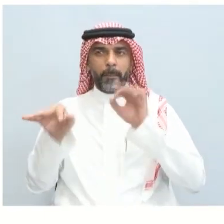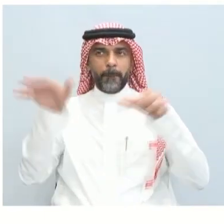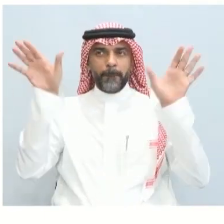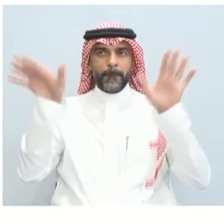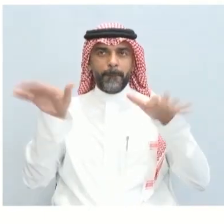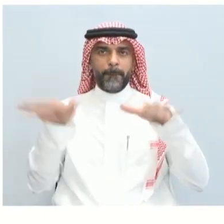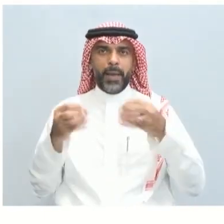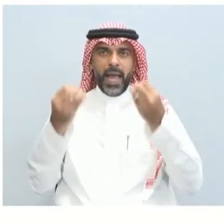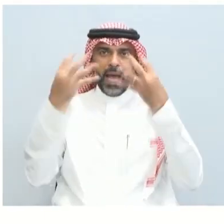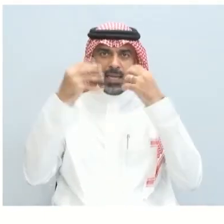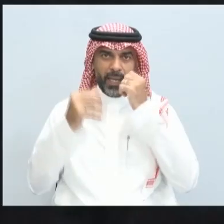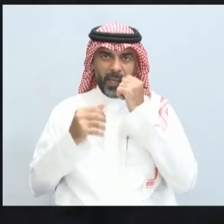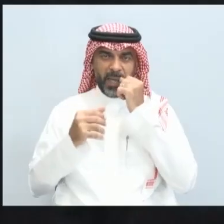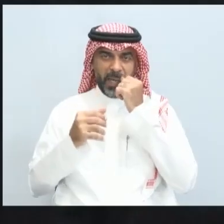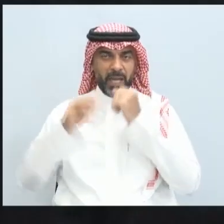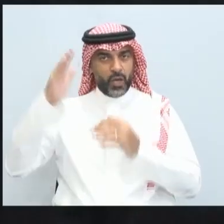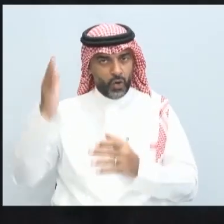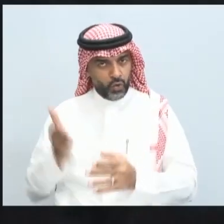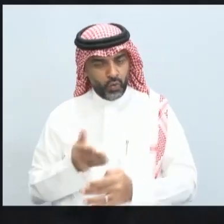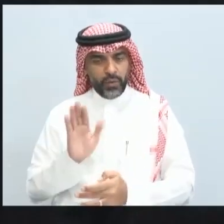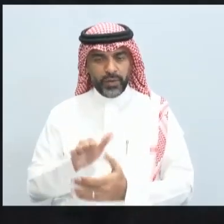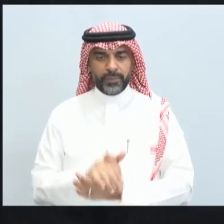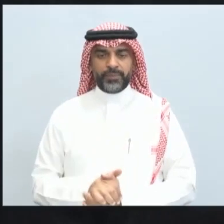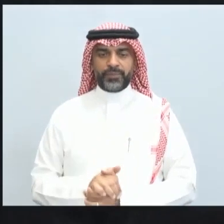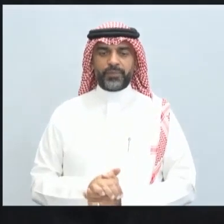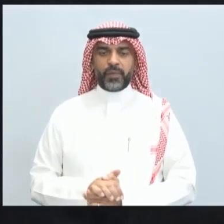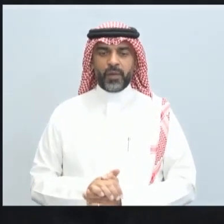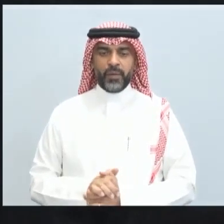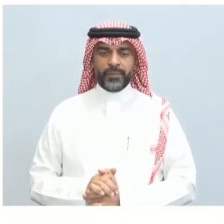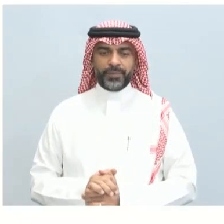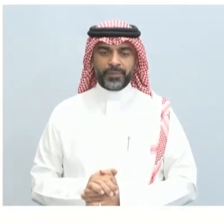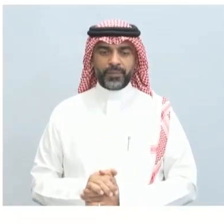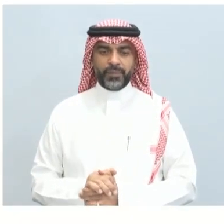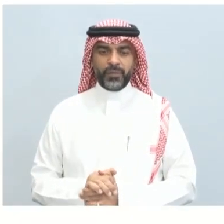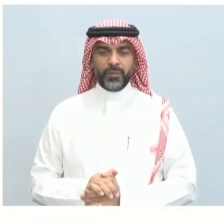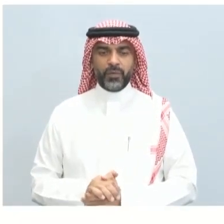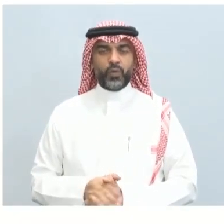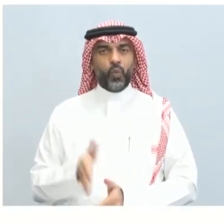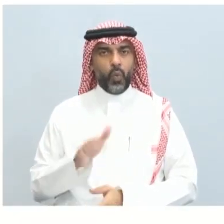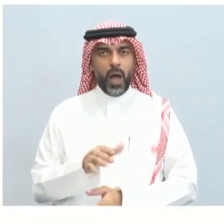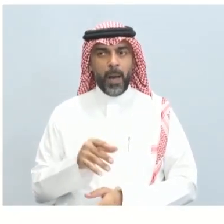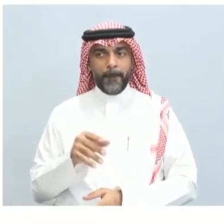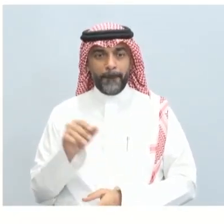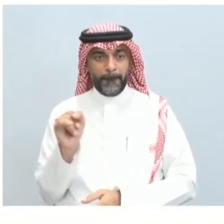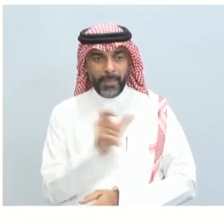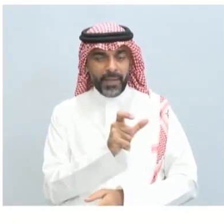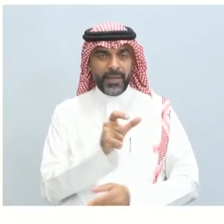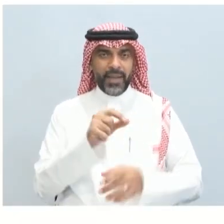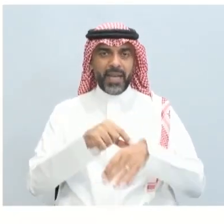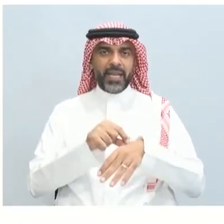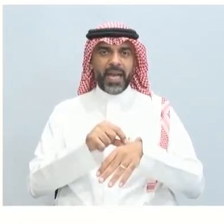رسلا وتناولها الان في اعمال الملائكه ومن الناس وهم الانبياء